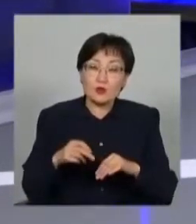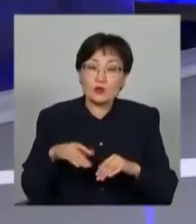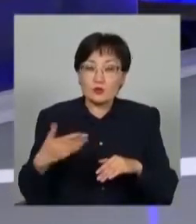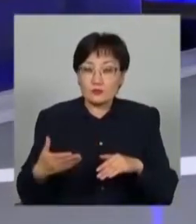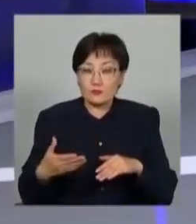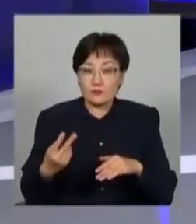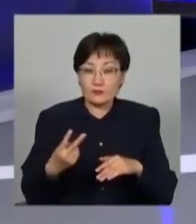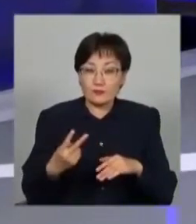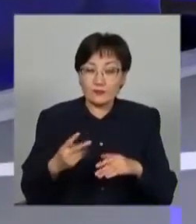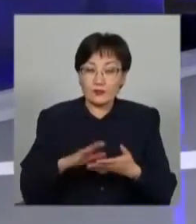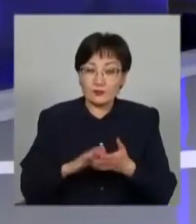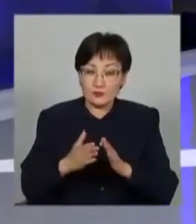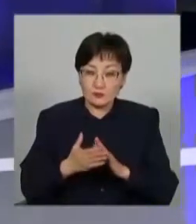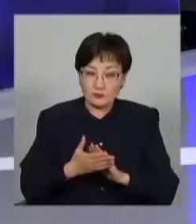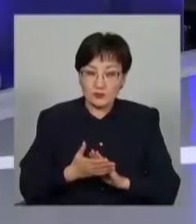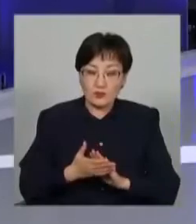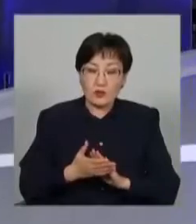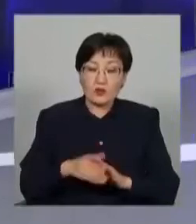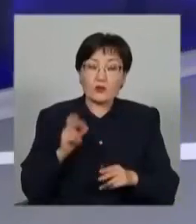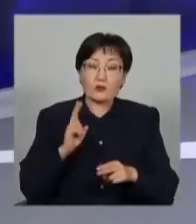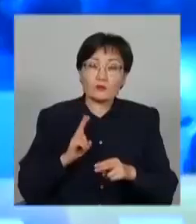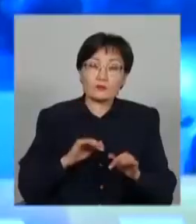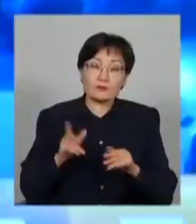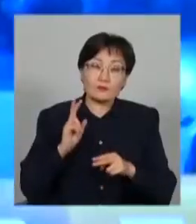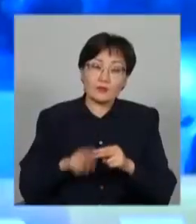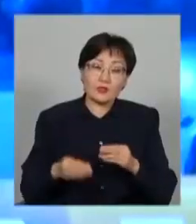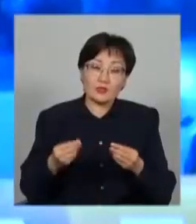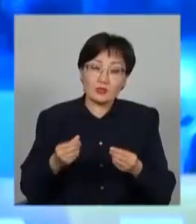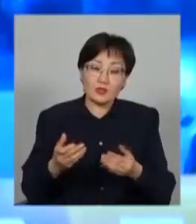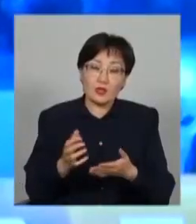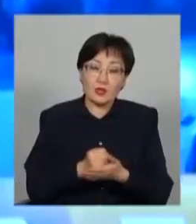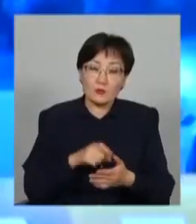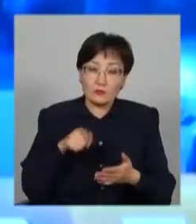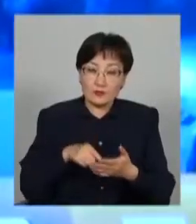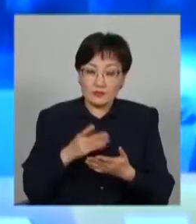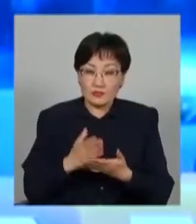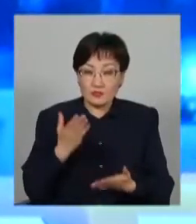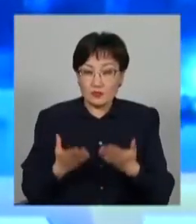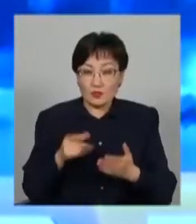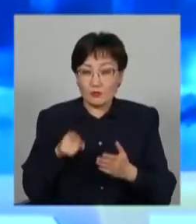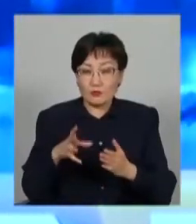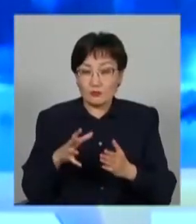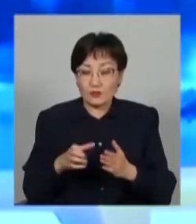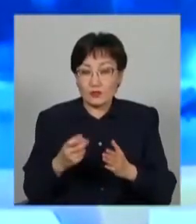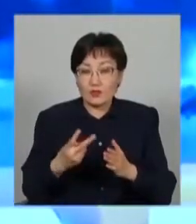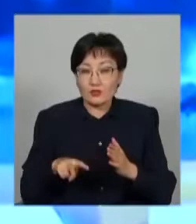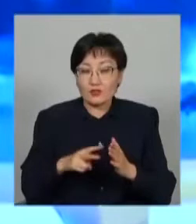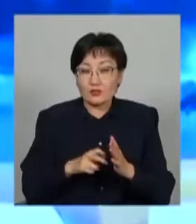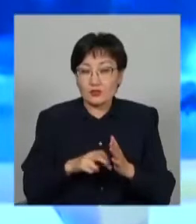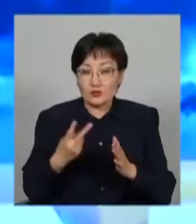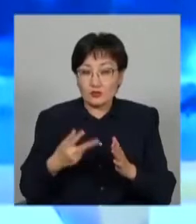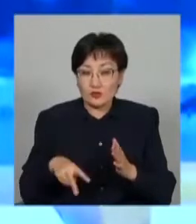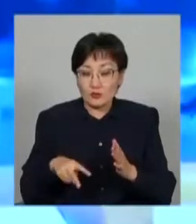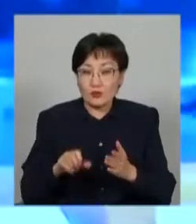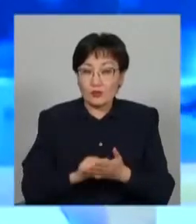оған мәмереге келіп, ол бітіп отыр. Енді оның жаңағы қаражатын алу мәселесі тұр. Егер жаңағы 1500 десек, 720-сы қарастырылған болса,